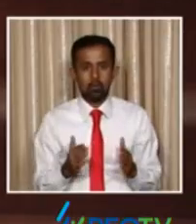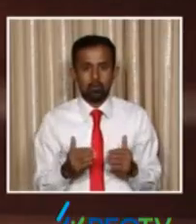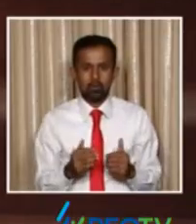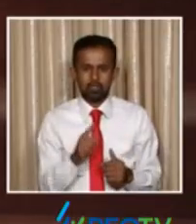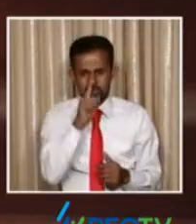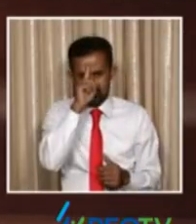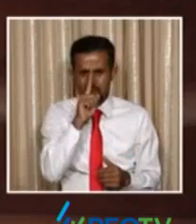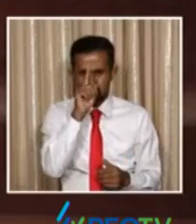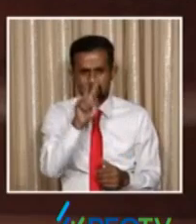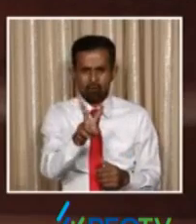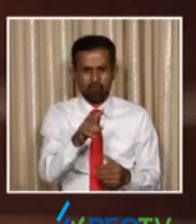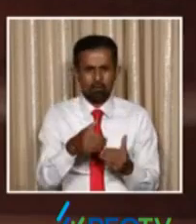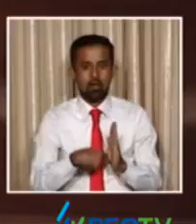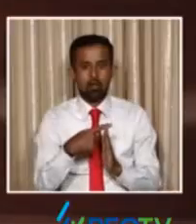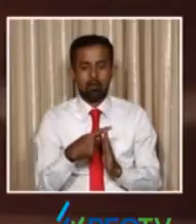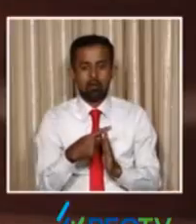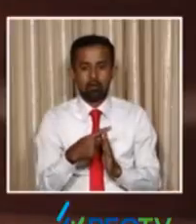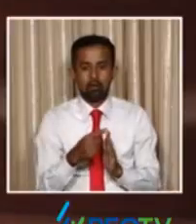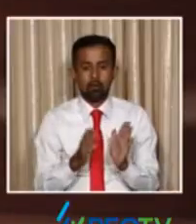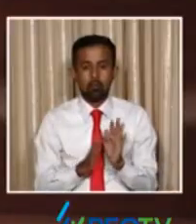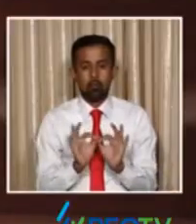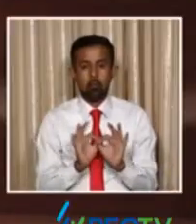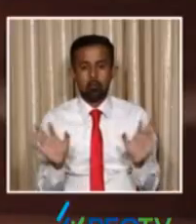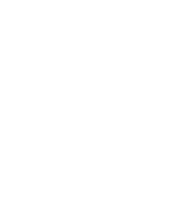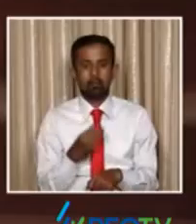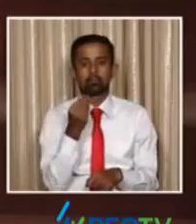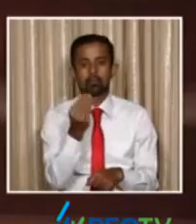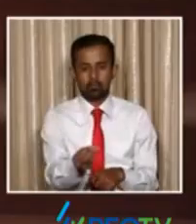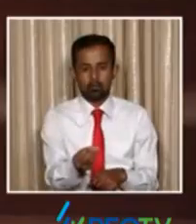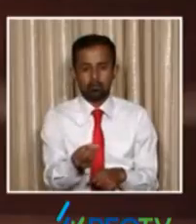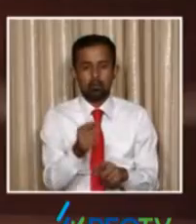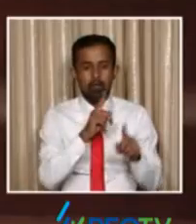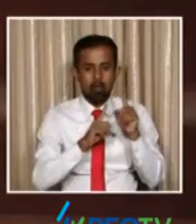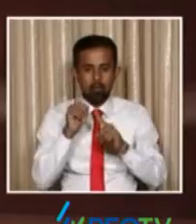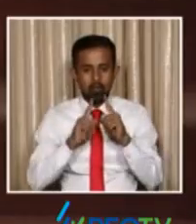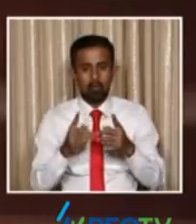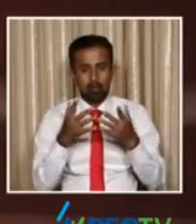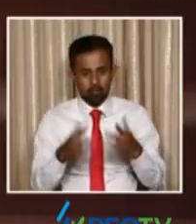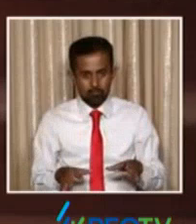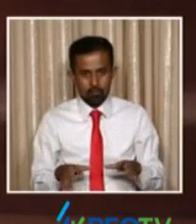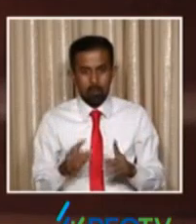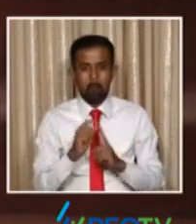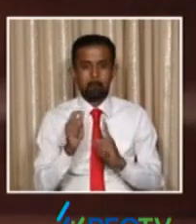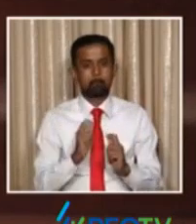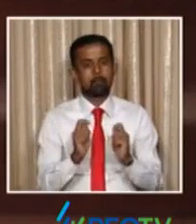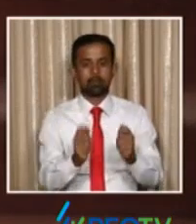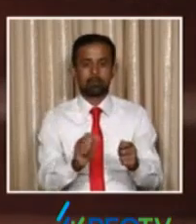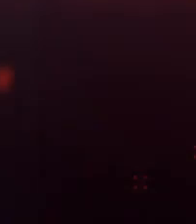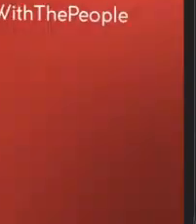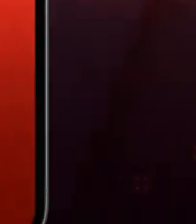තව සතිය දෙකක් විතර යනකොට මේ රටේ මාධ්‍ය ආයතන වලටත් සාකච්ඡා කරලා තමයි අපි ඒක පාර්ලිමේන්තුවට අරගෙන